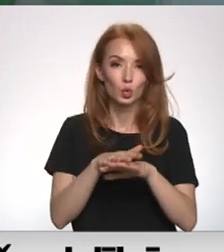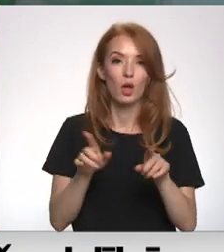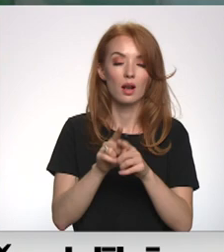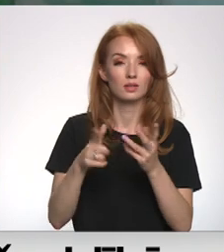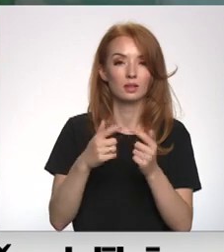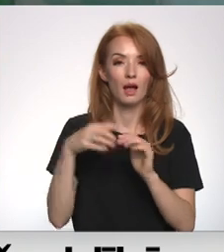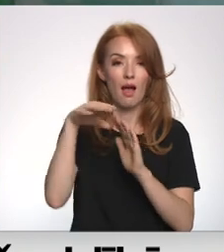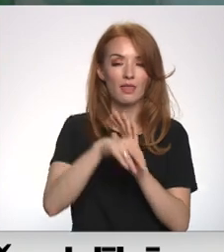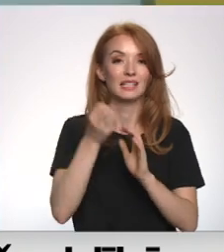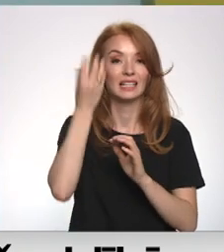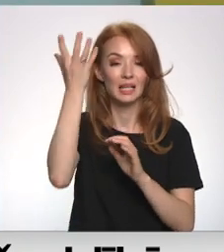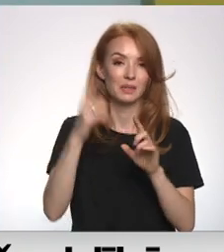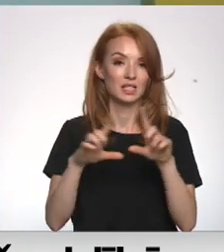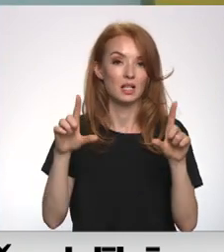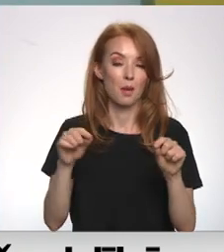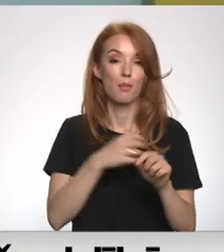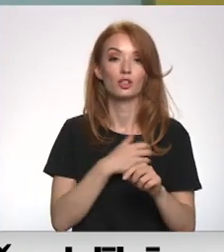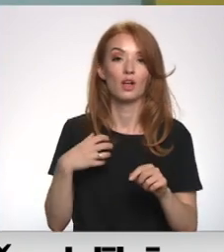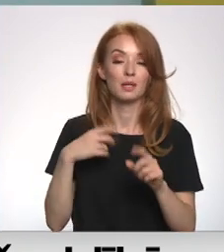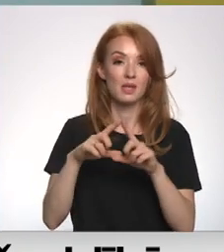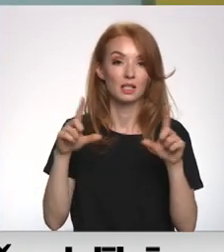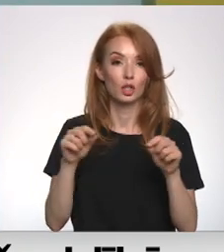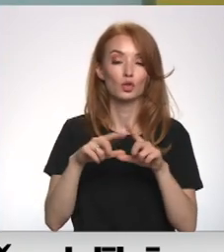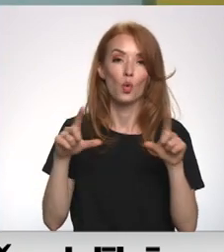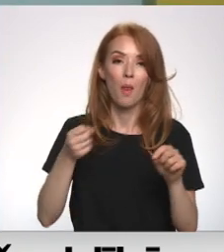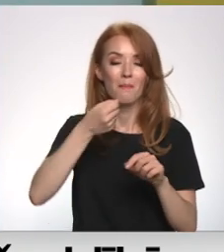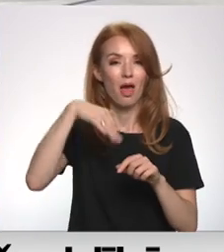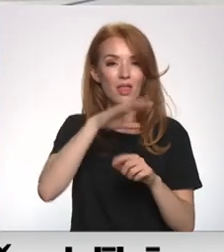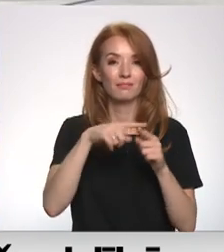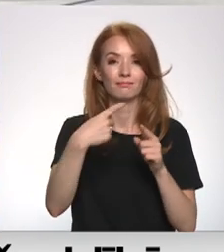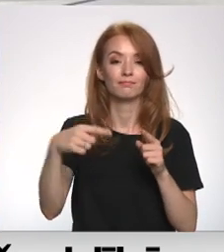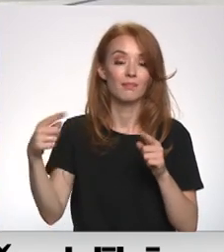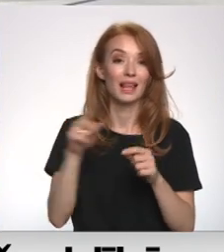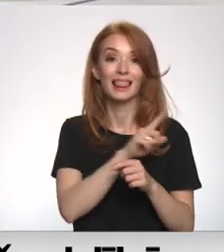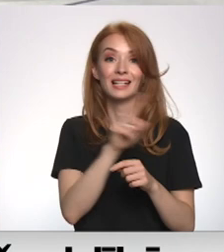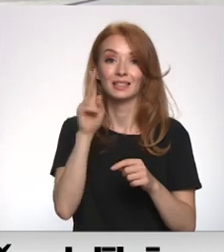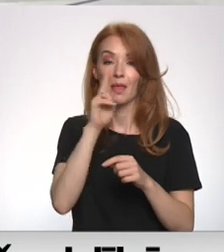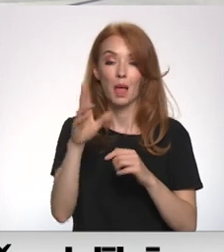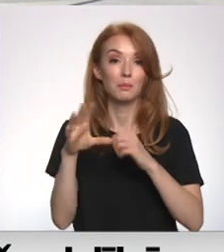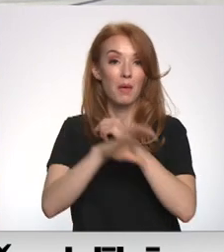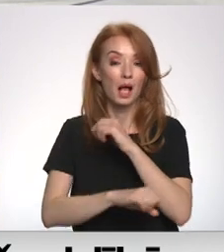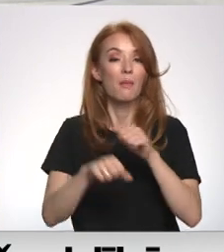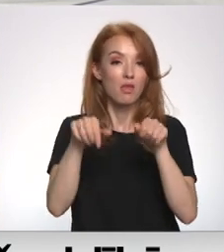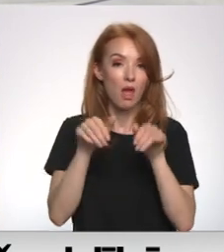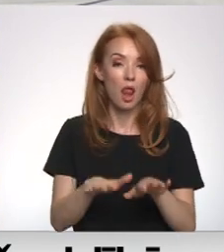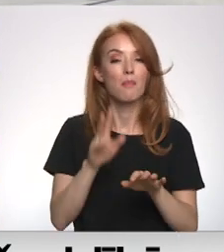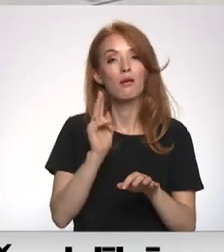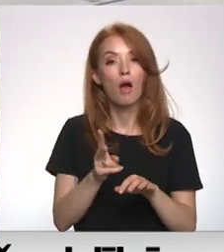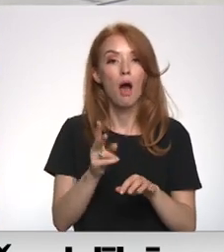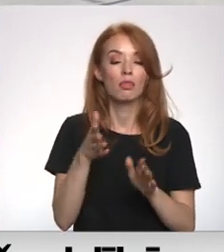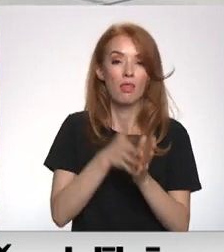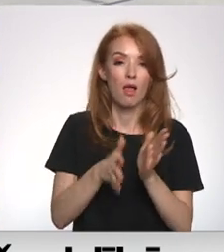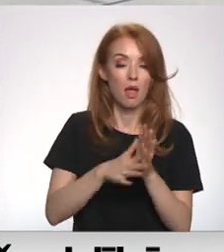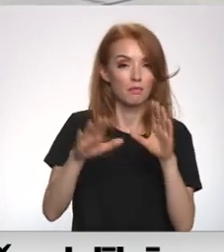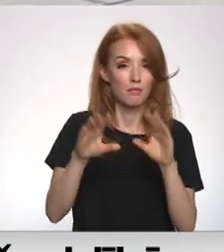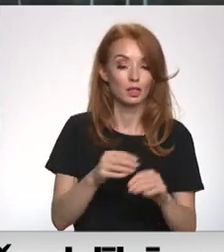mūsu izglītības iestādes. Pašvaldības iestādēm, skolām, bērndārziem un citām līdz nedēļas beigām jāizvērtē, ko un kā tērēt mazāk.